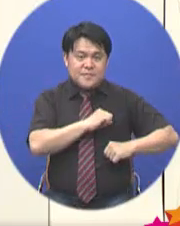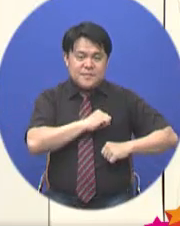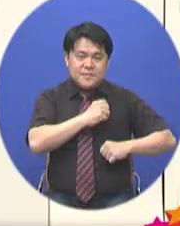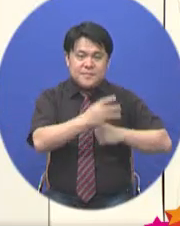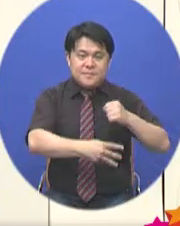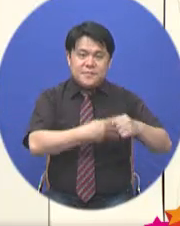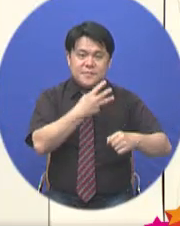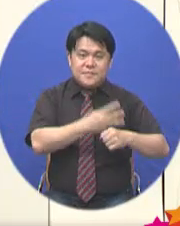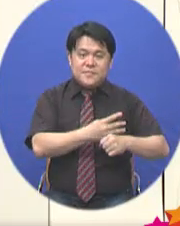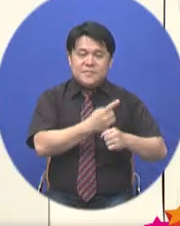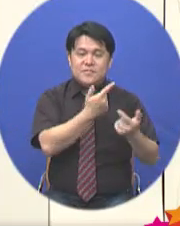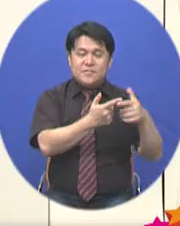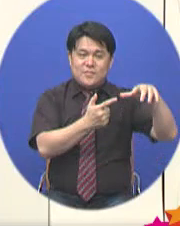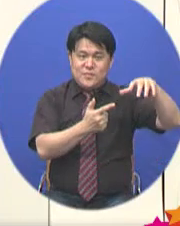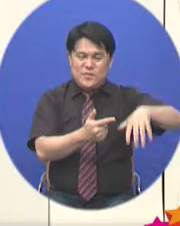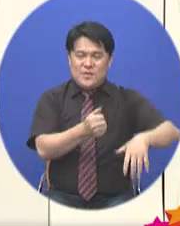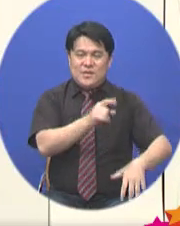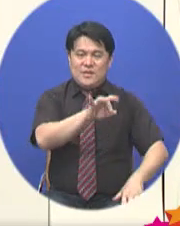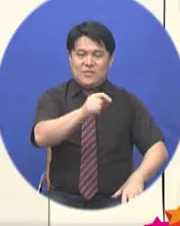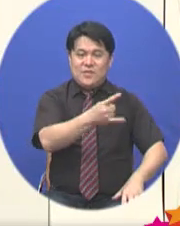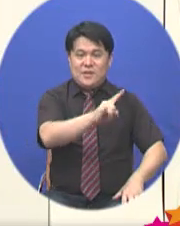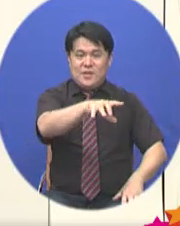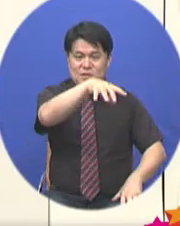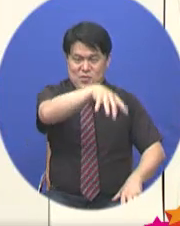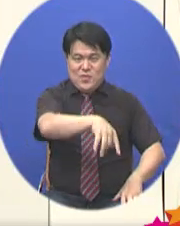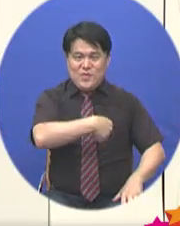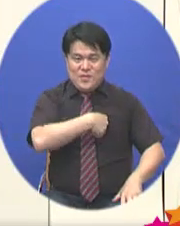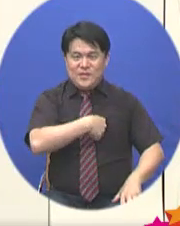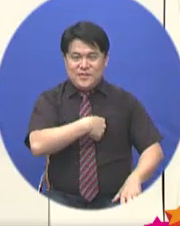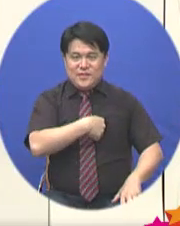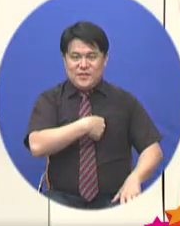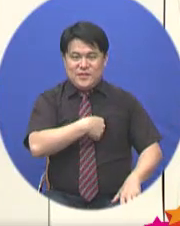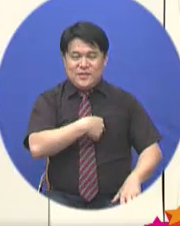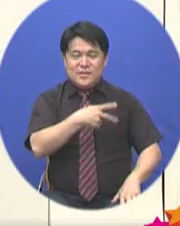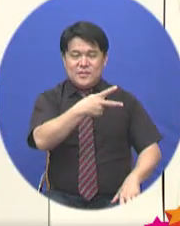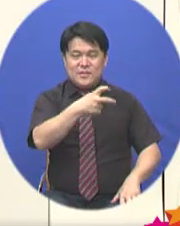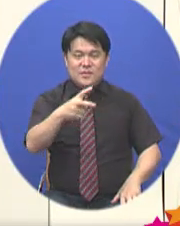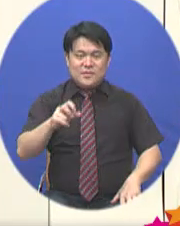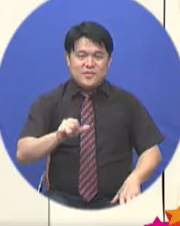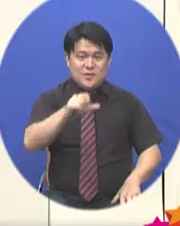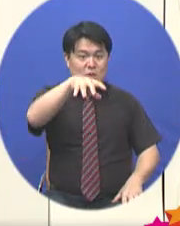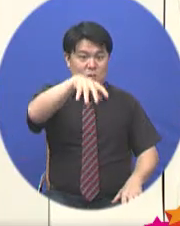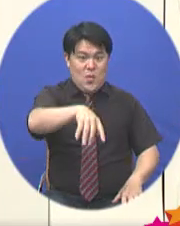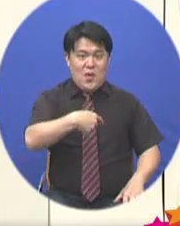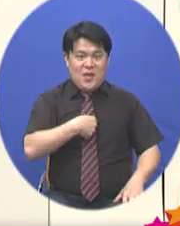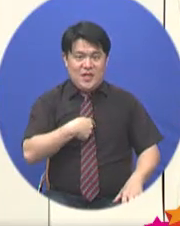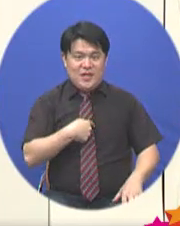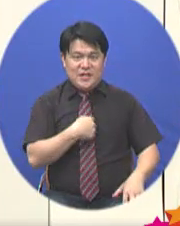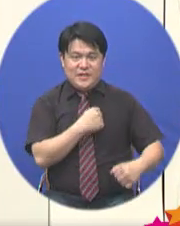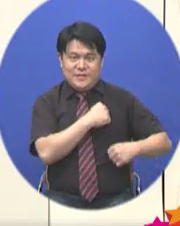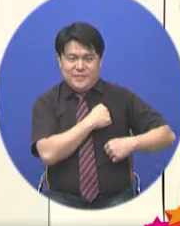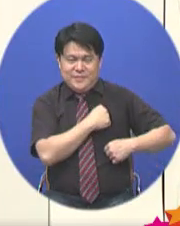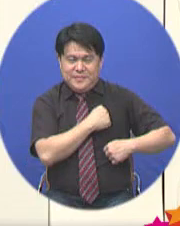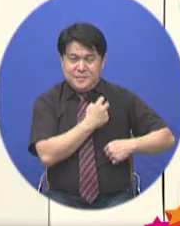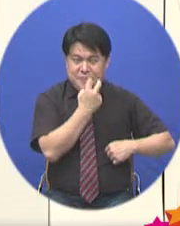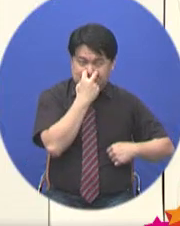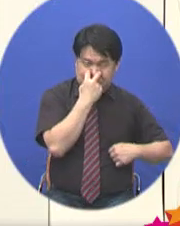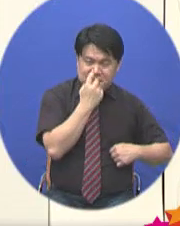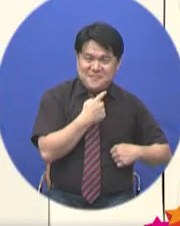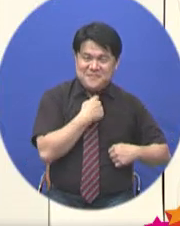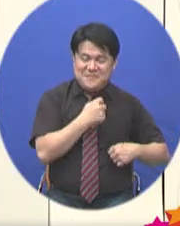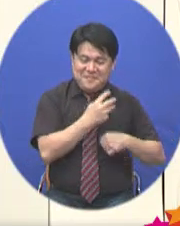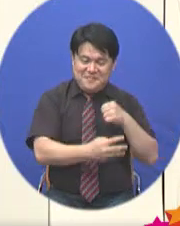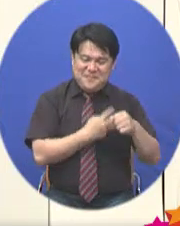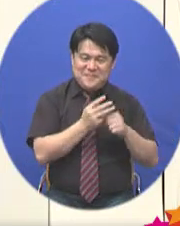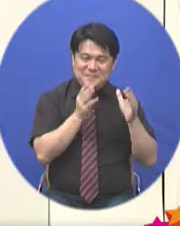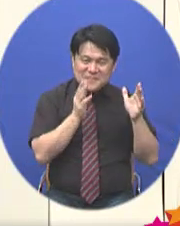생활 3년을 부산 해운대에서 했거든. 네. 수영공항. 네네. 네. 예, 거기서 근무했어요. 네. 그렇기